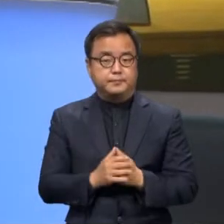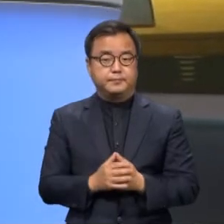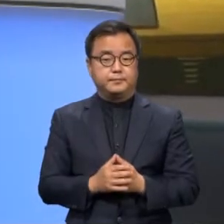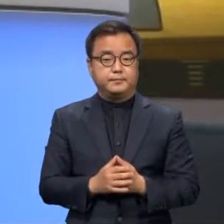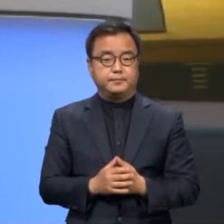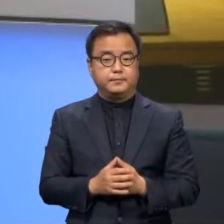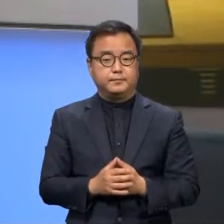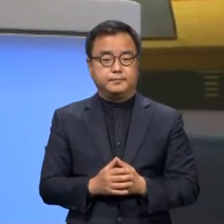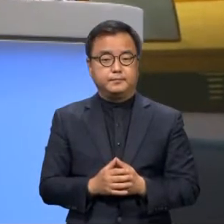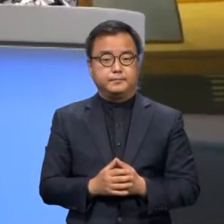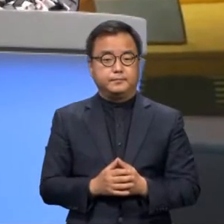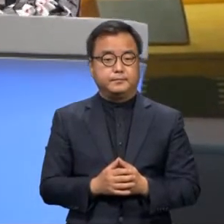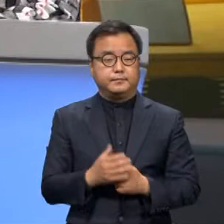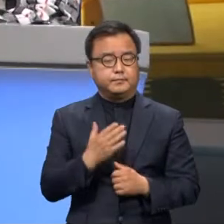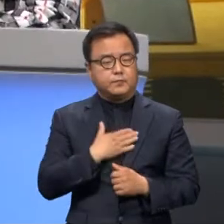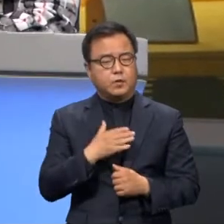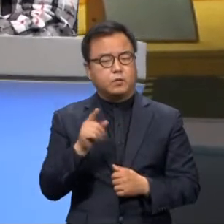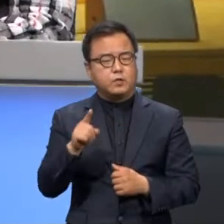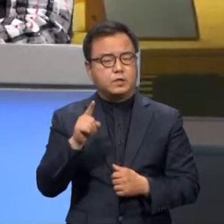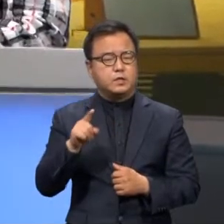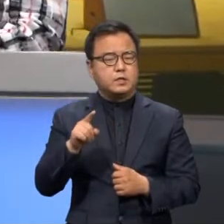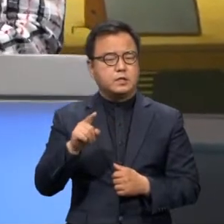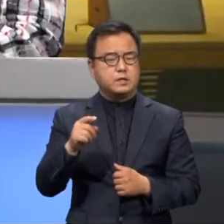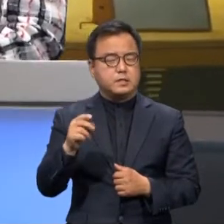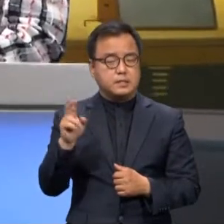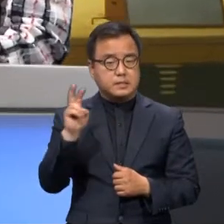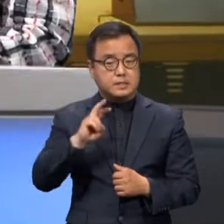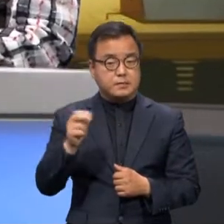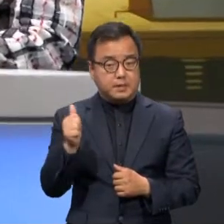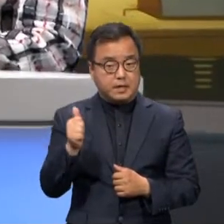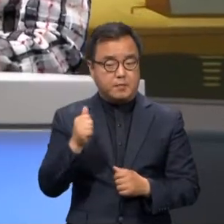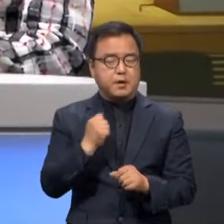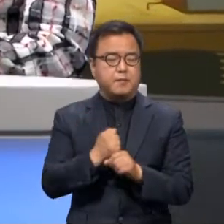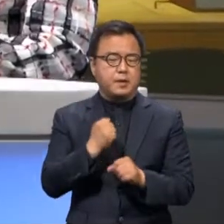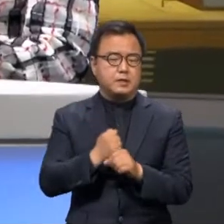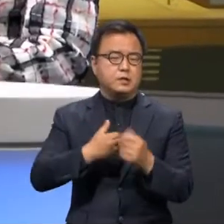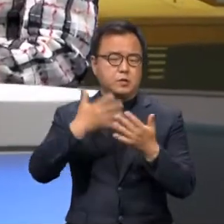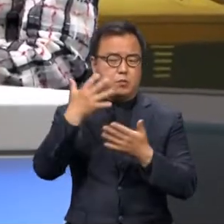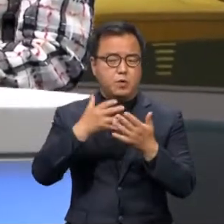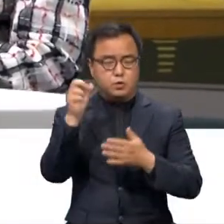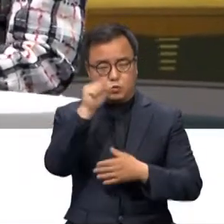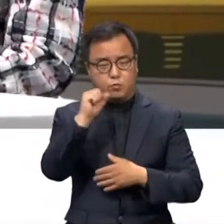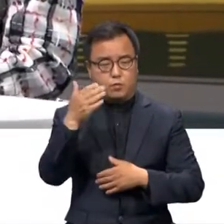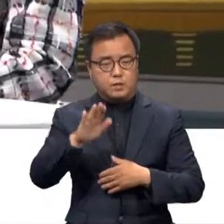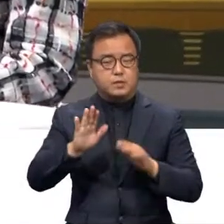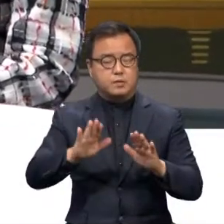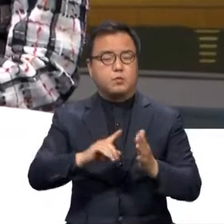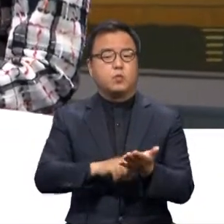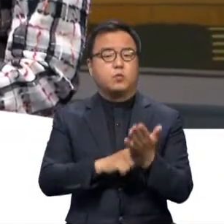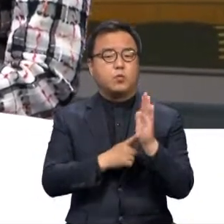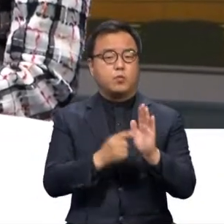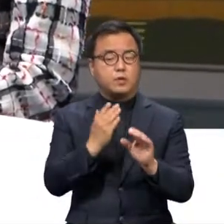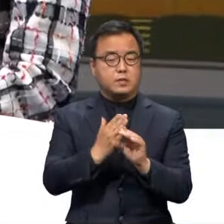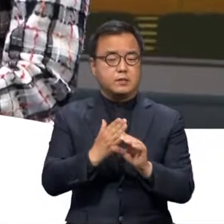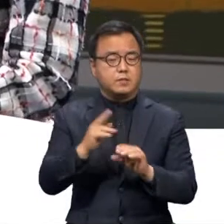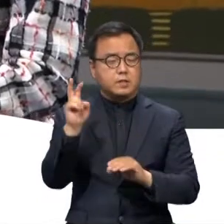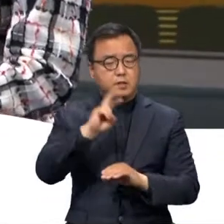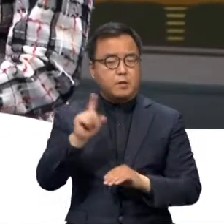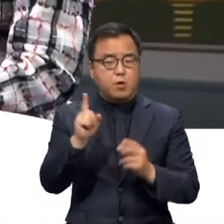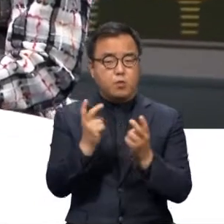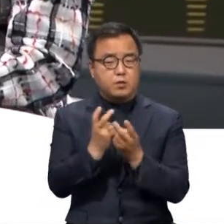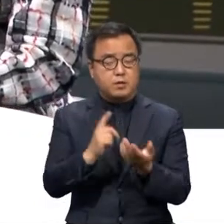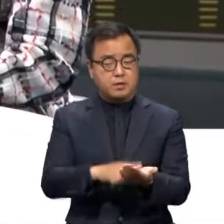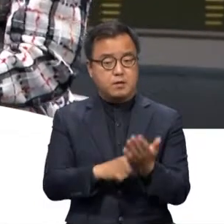안녕하세요. 네, 저도 엔니오 모리꼬네 영화들 참 좋아하거든요. 이번 공연에서 그의 음악들이 또 어떻게 재조명됐는지